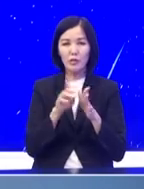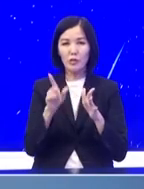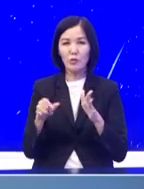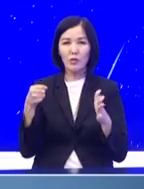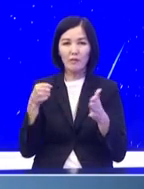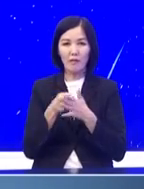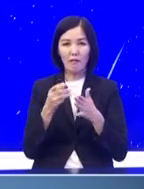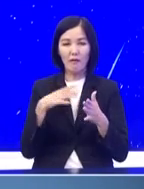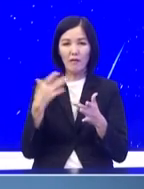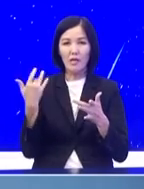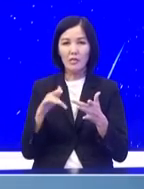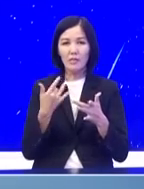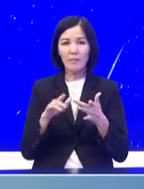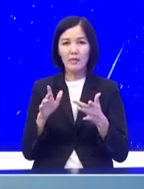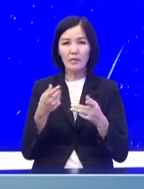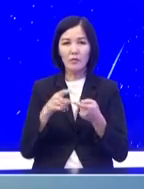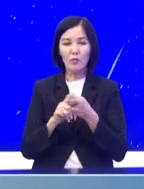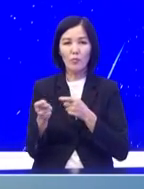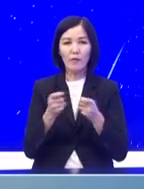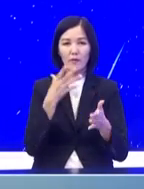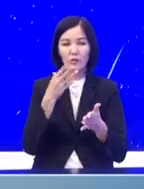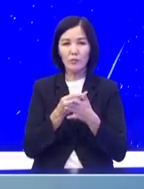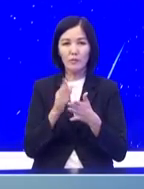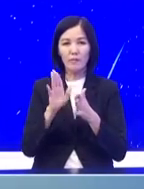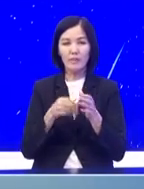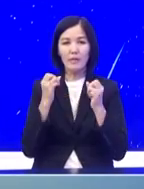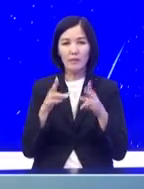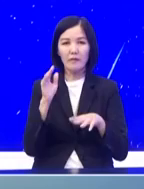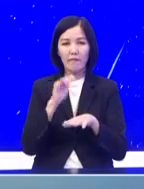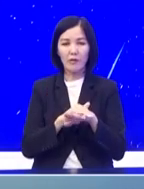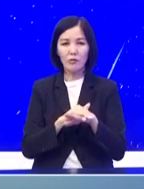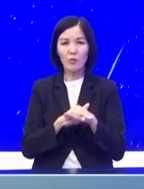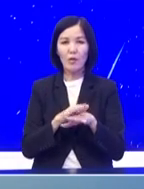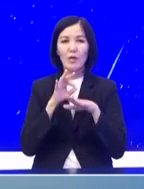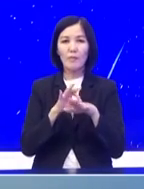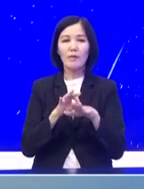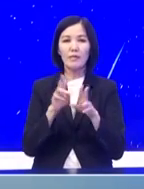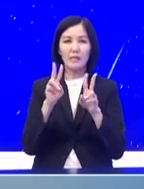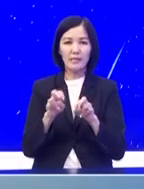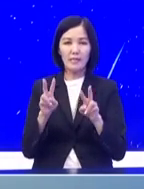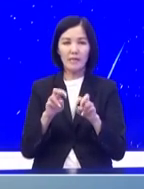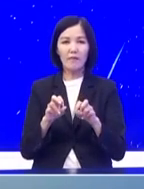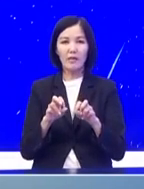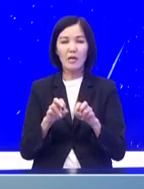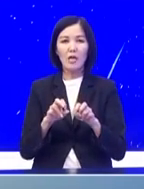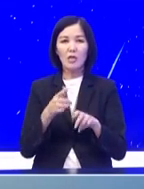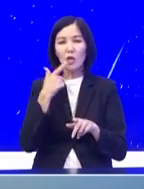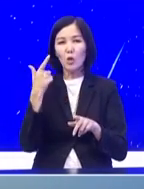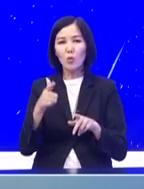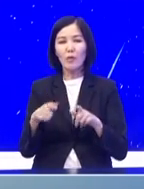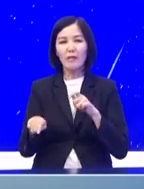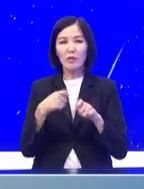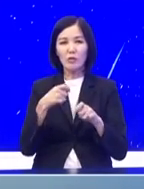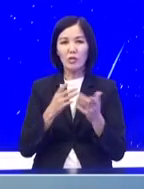области отреагировали на запись. Управлением собственной безопасности по данному факту проведено служебное расследование. За грубое